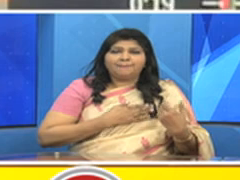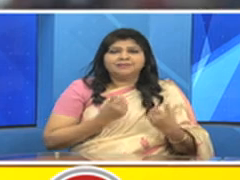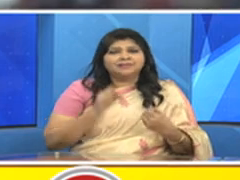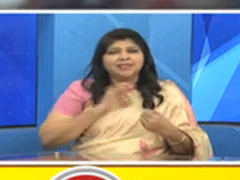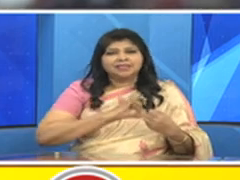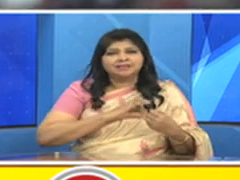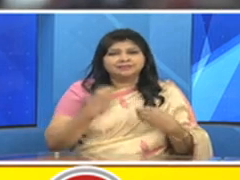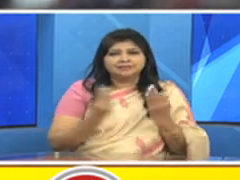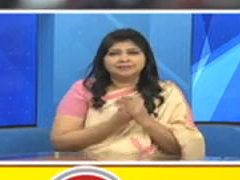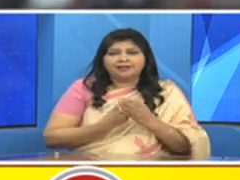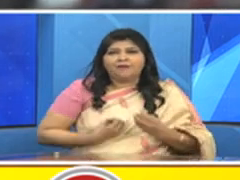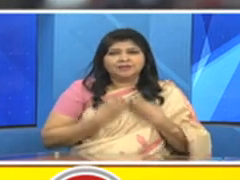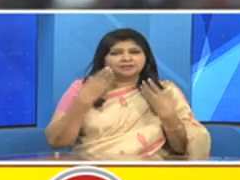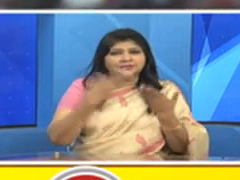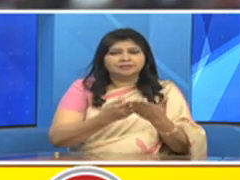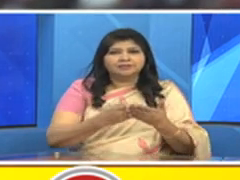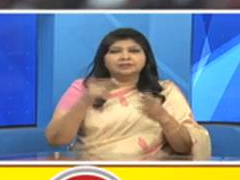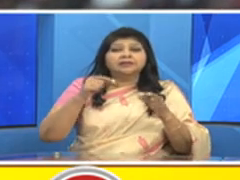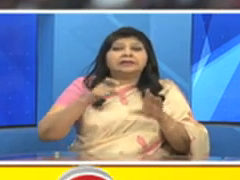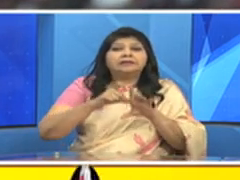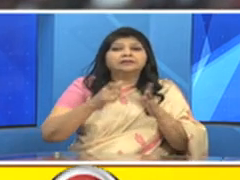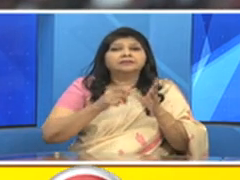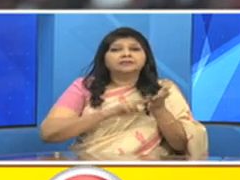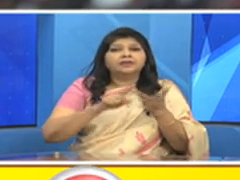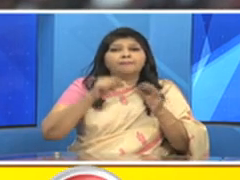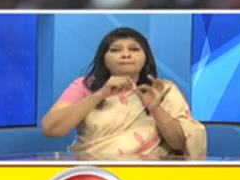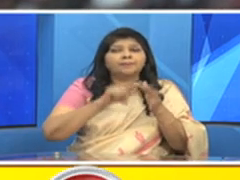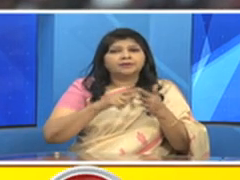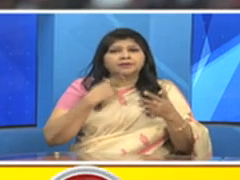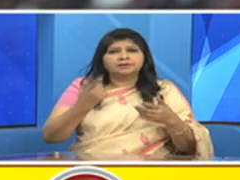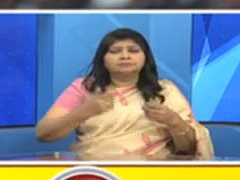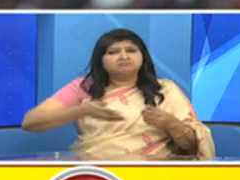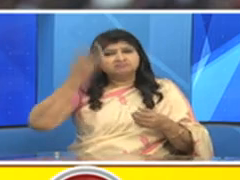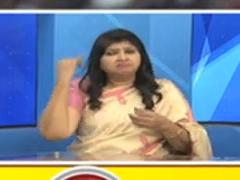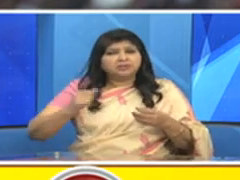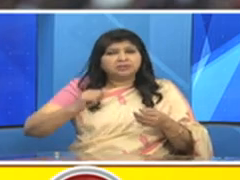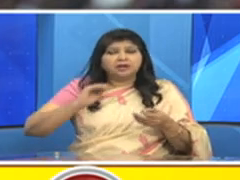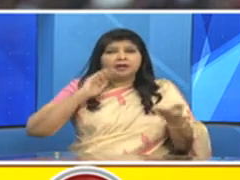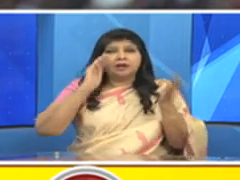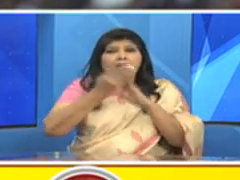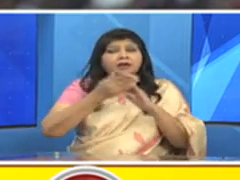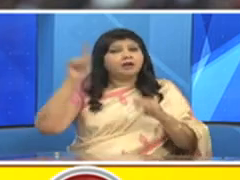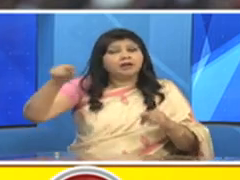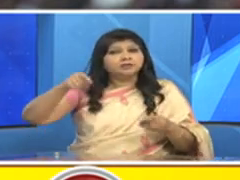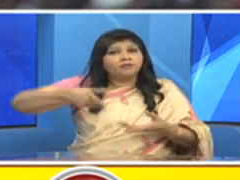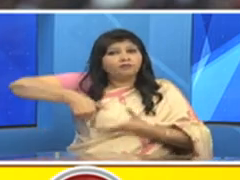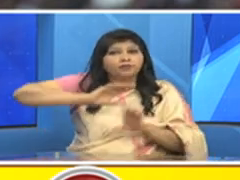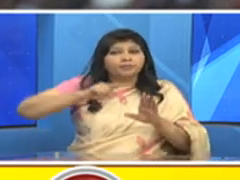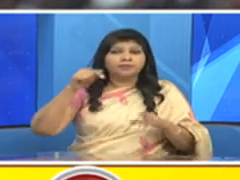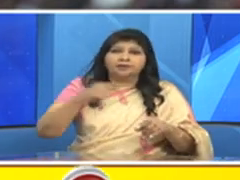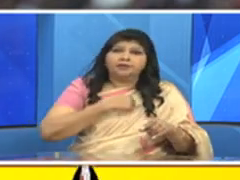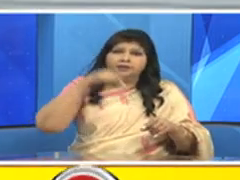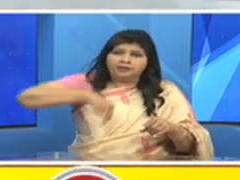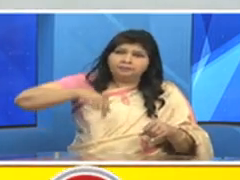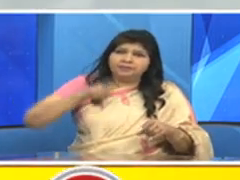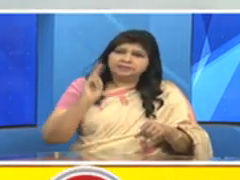लिया। जब मैं डेविड बेकहम का नाम लूंगा तो आप कहेंगे मशहूर इंटरनेशनल फुटबॉलर, लेकिन अब अपने